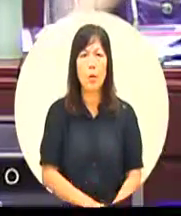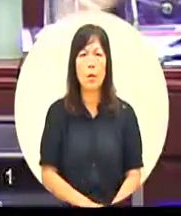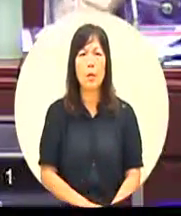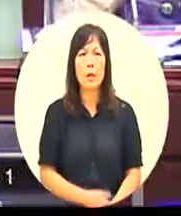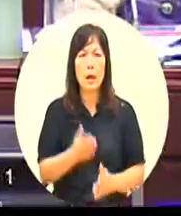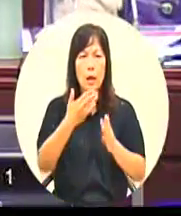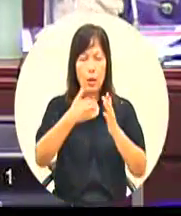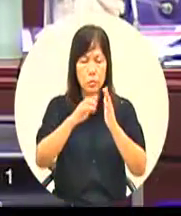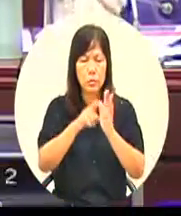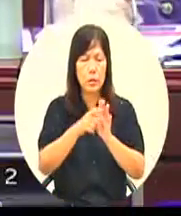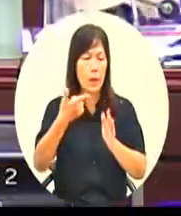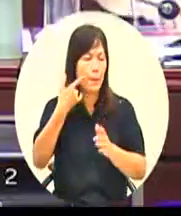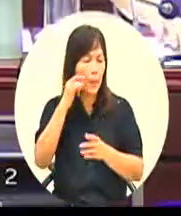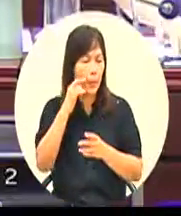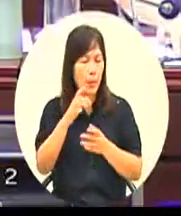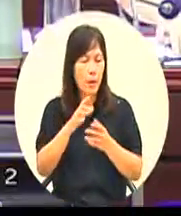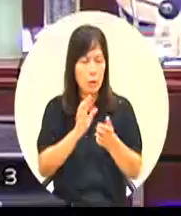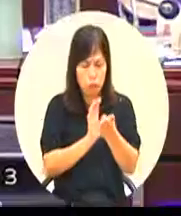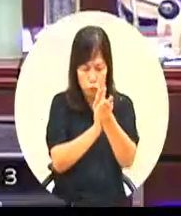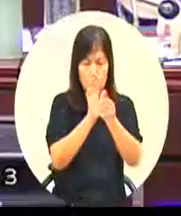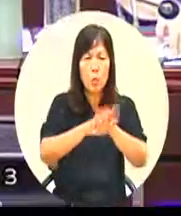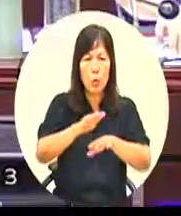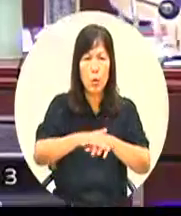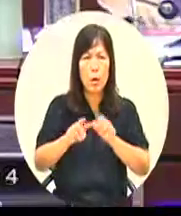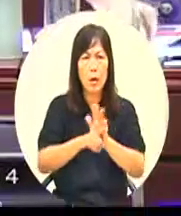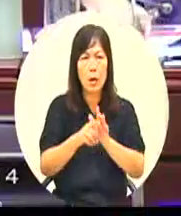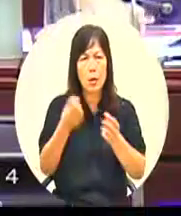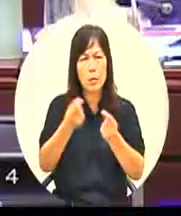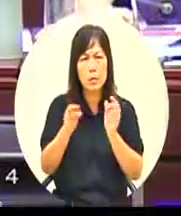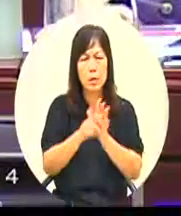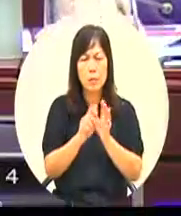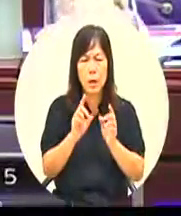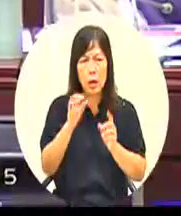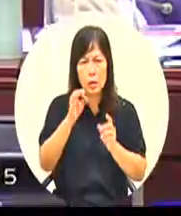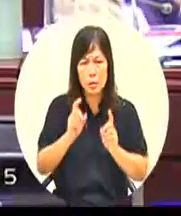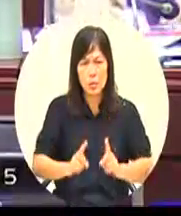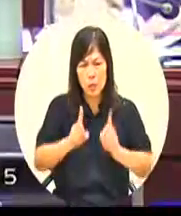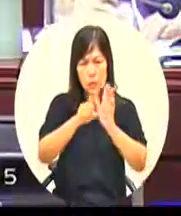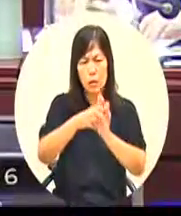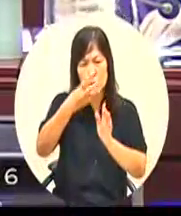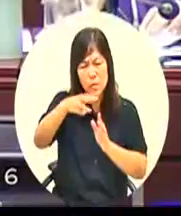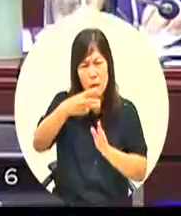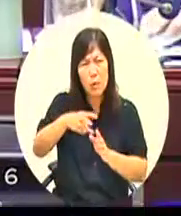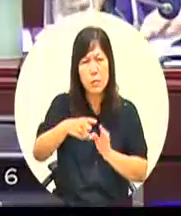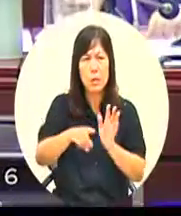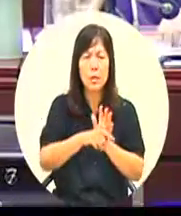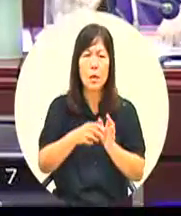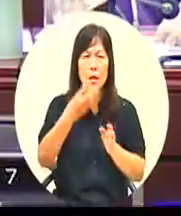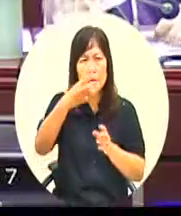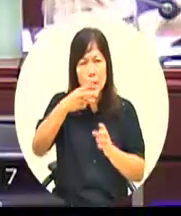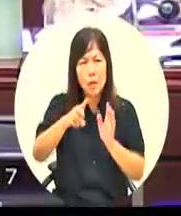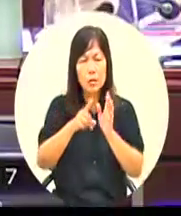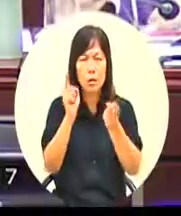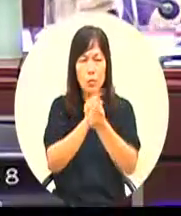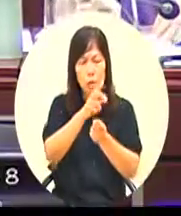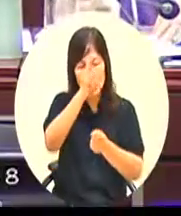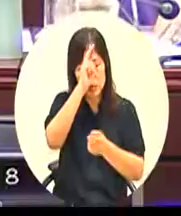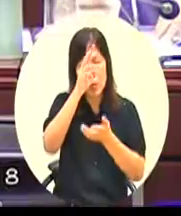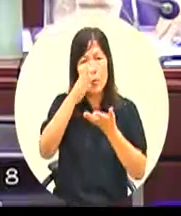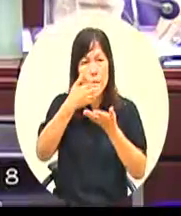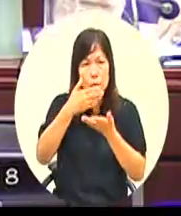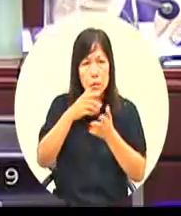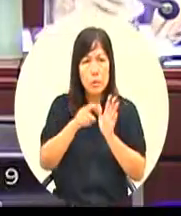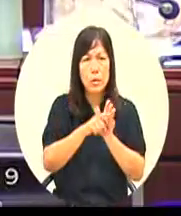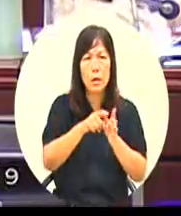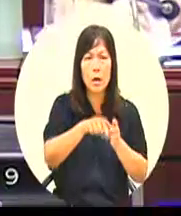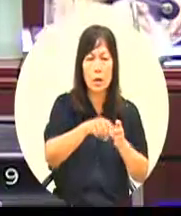家长应该都会愿意支持，因为它其实涨的，譬如说你只是3块钱，涨3块钱，可是对这个午餐的这个